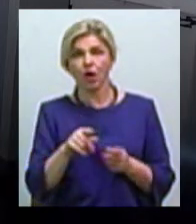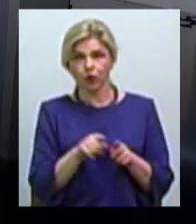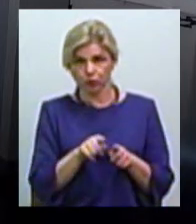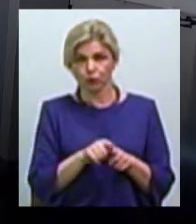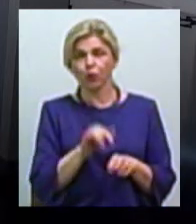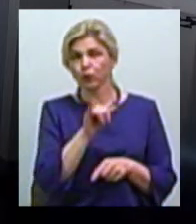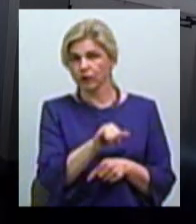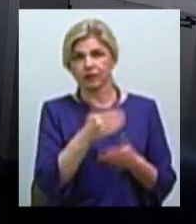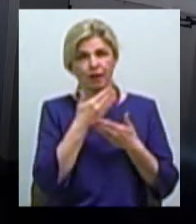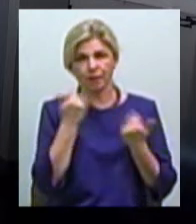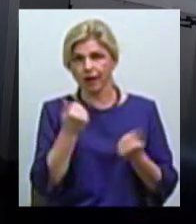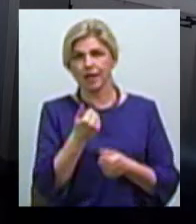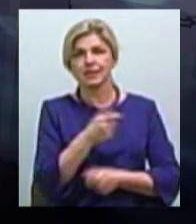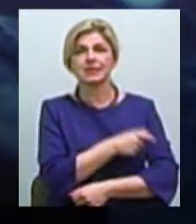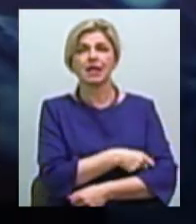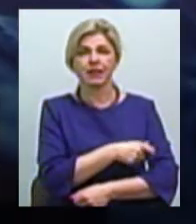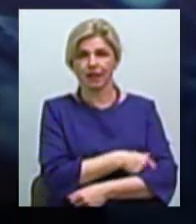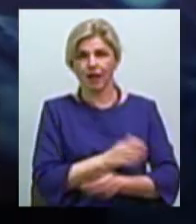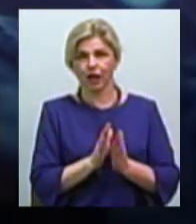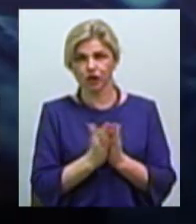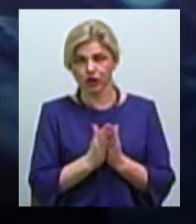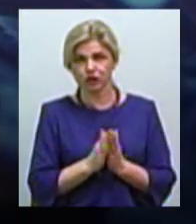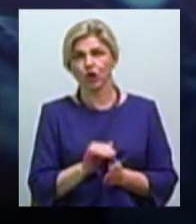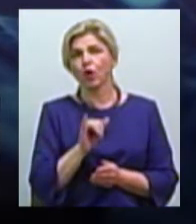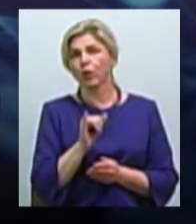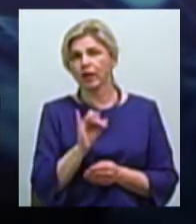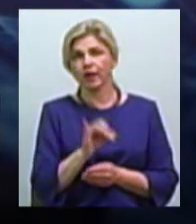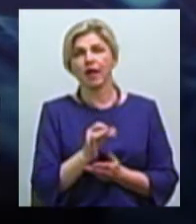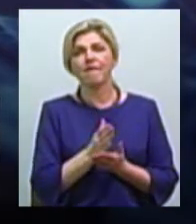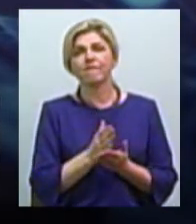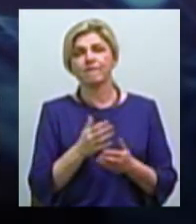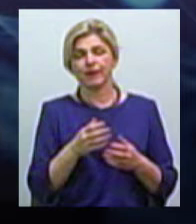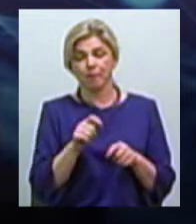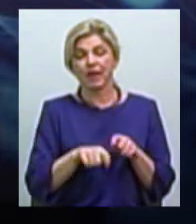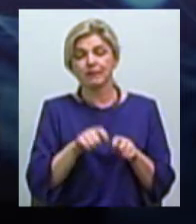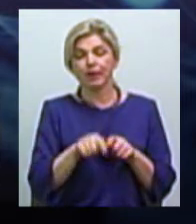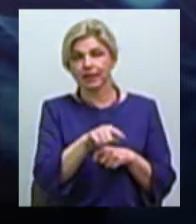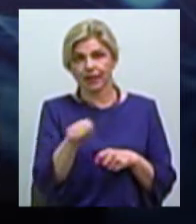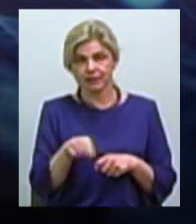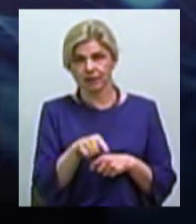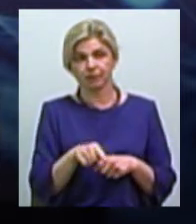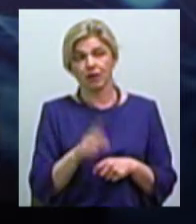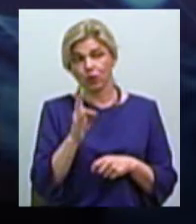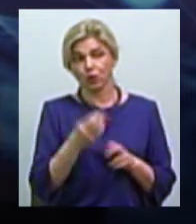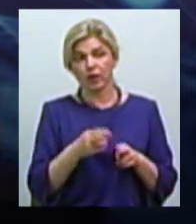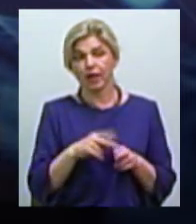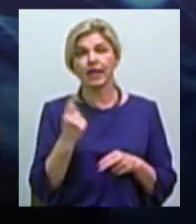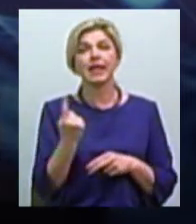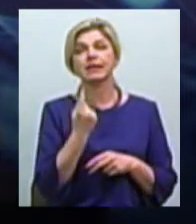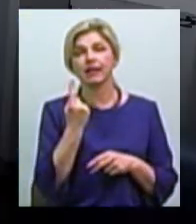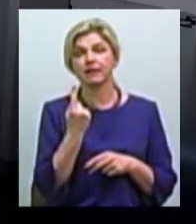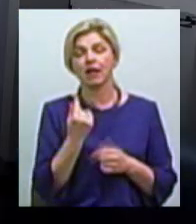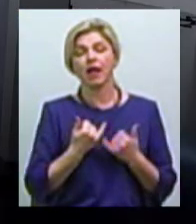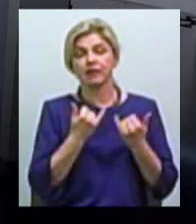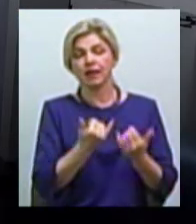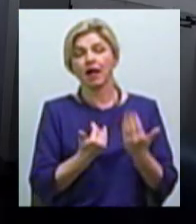звичайно, немає ані санітарної книжки, ані ветеринарної експертизи. Втім, це єдина